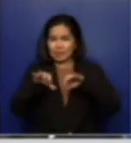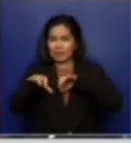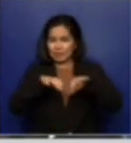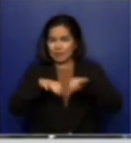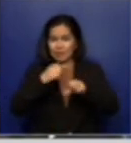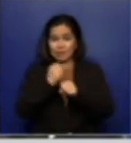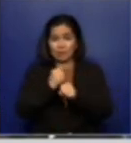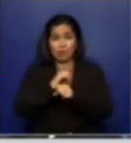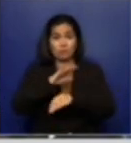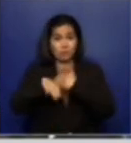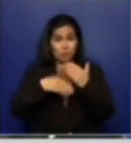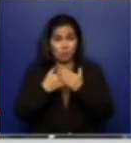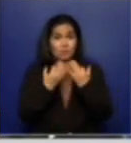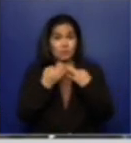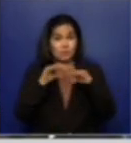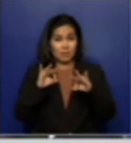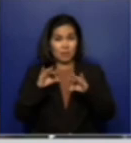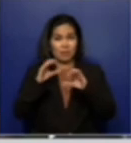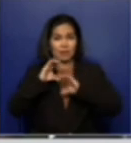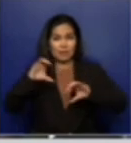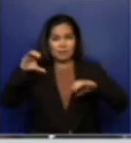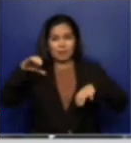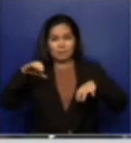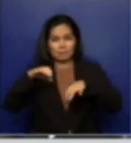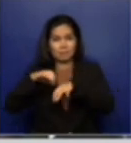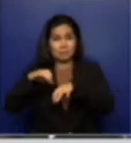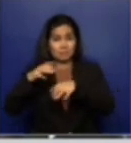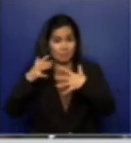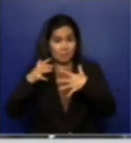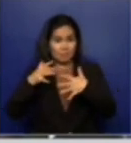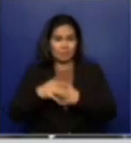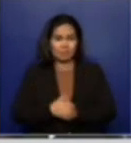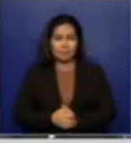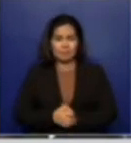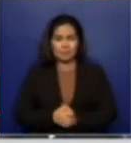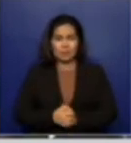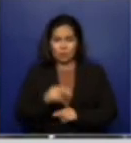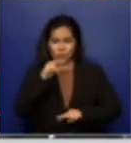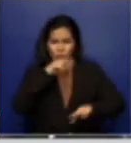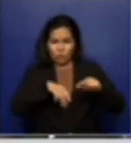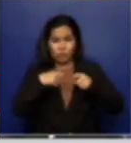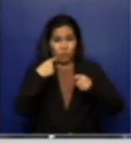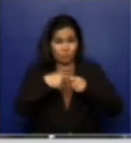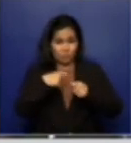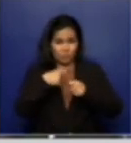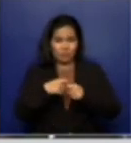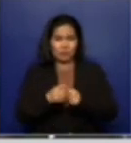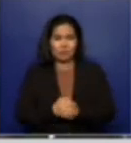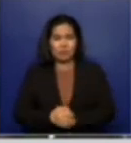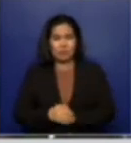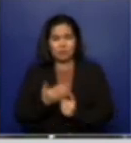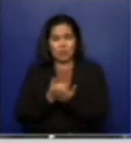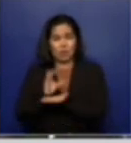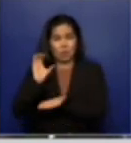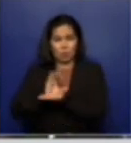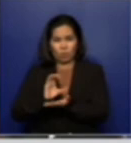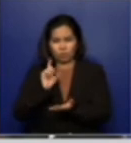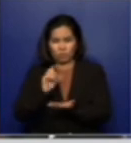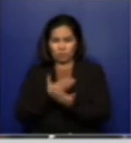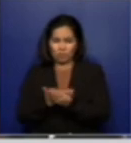ารงานไม่ขึ้นตรงต่อรัฐบาลเท่าไหร่ยากต่อการตรวจสอบและเป็นภาระอย่างยิ่งของงบประมาณในอนา